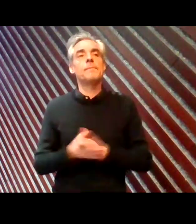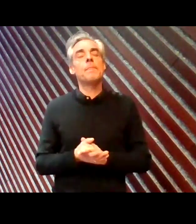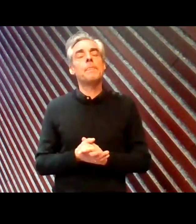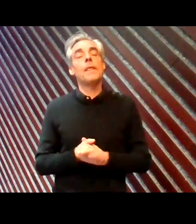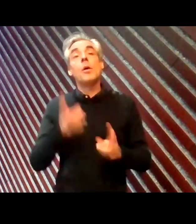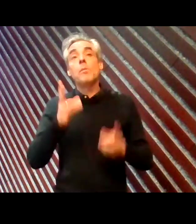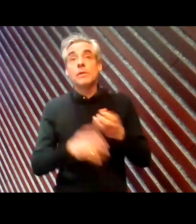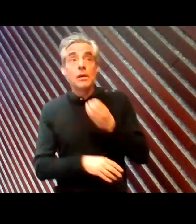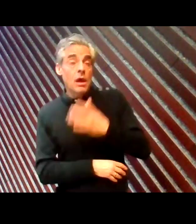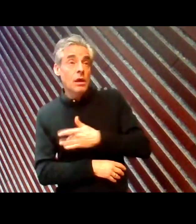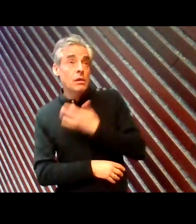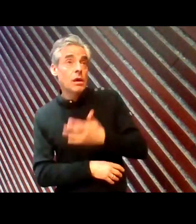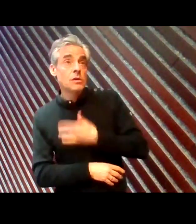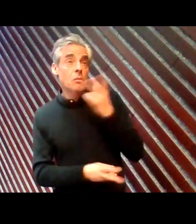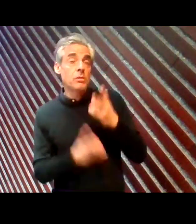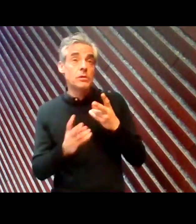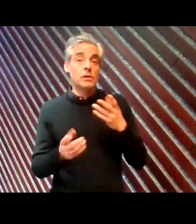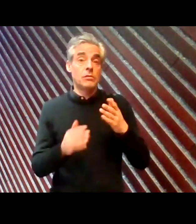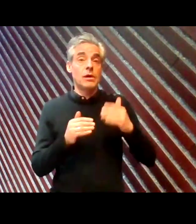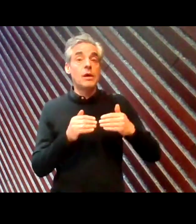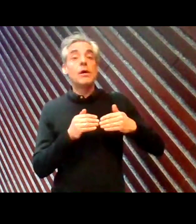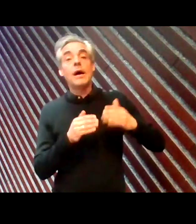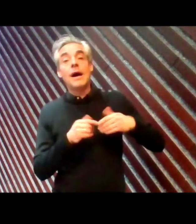ce serait bien si sur la suite